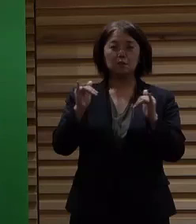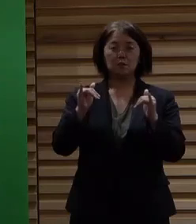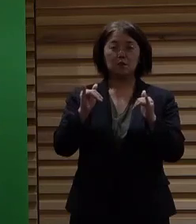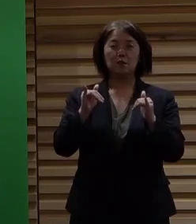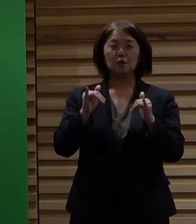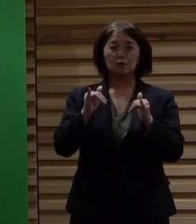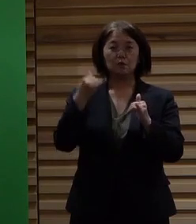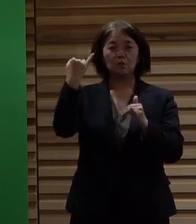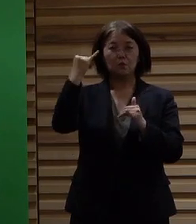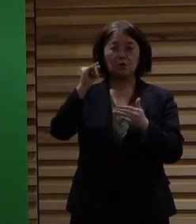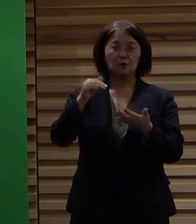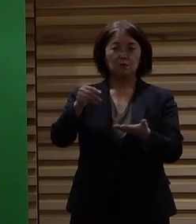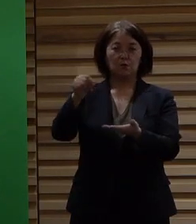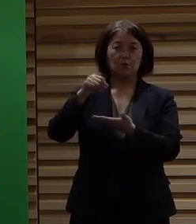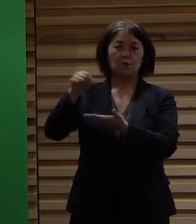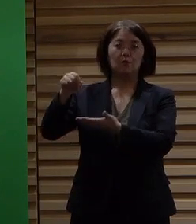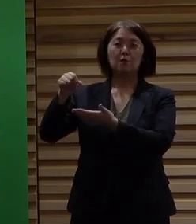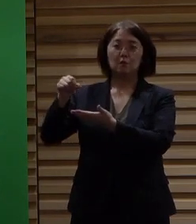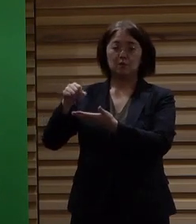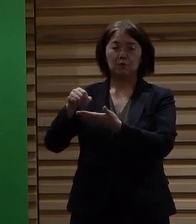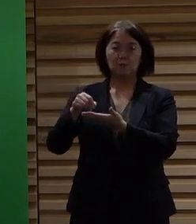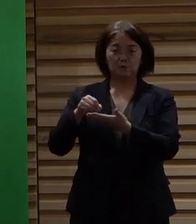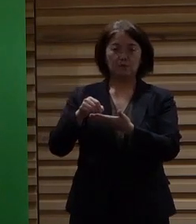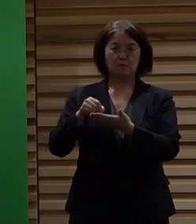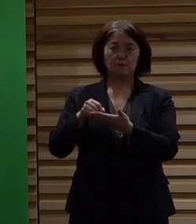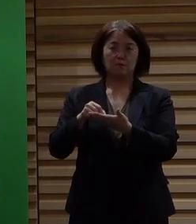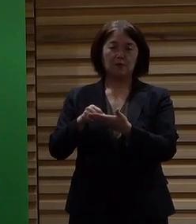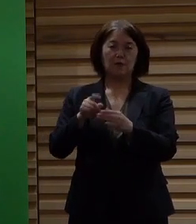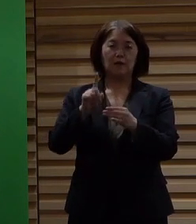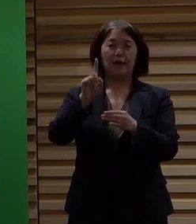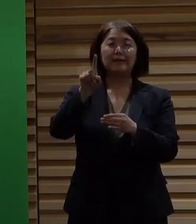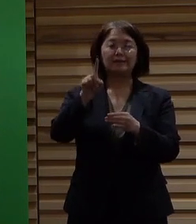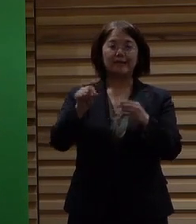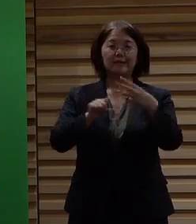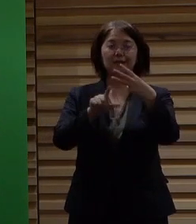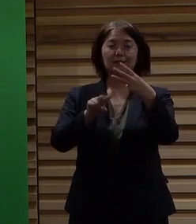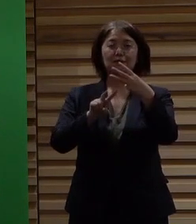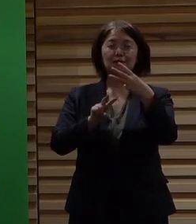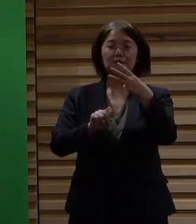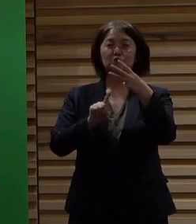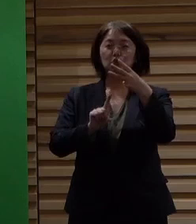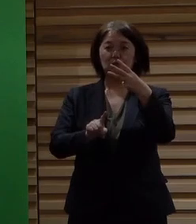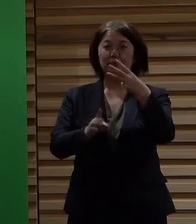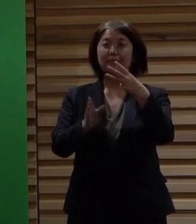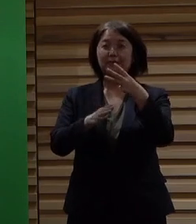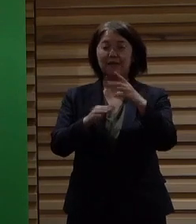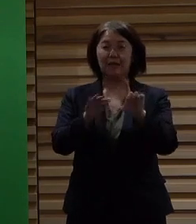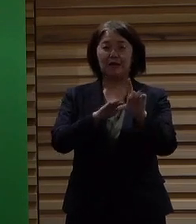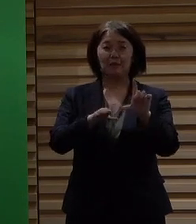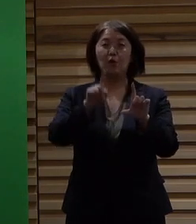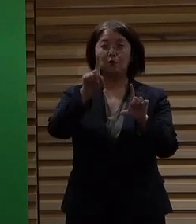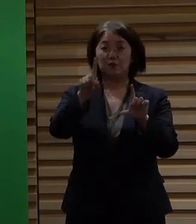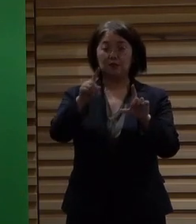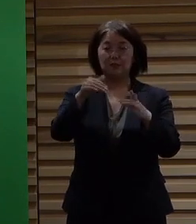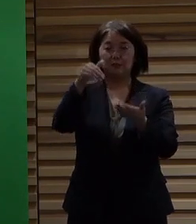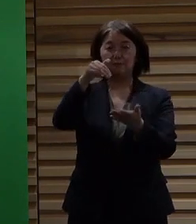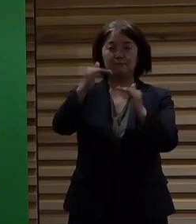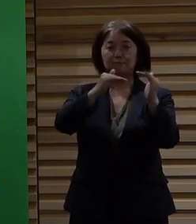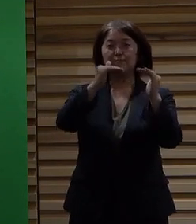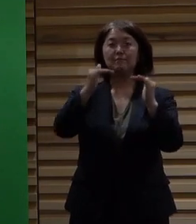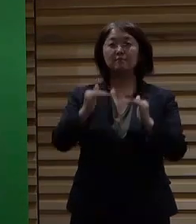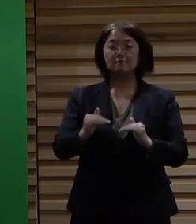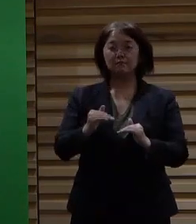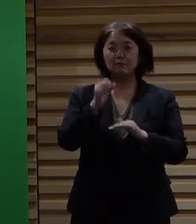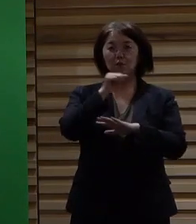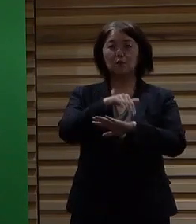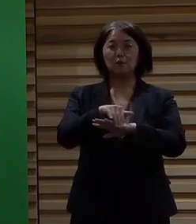感染対策のレベルを明日3月21日からレベル1に引き下げたいと存じます。